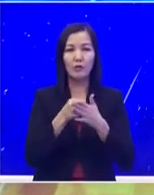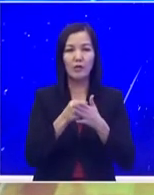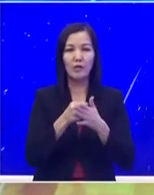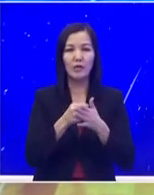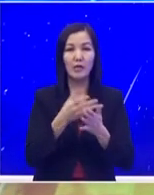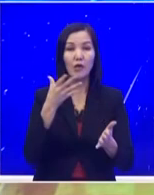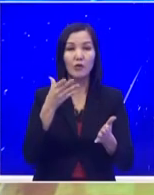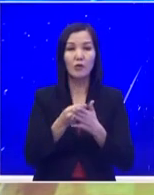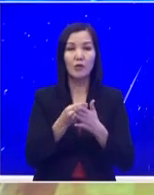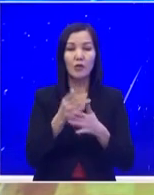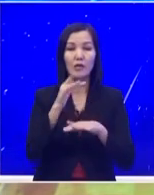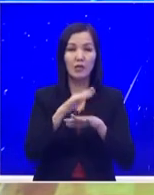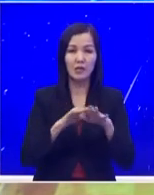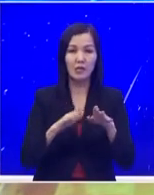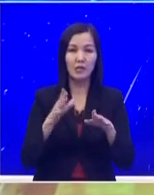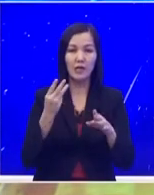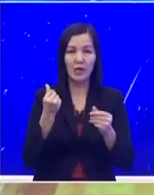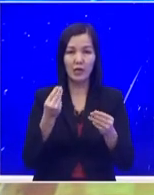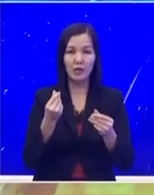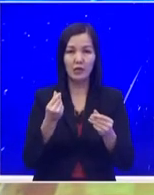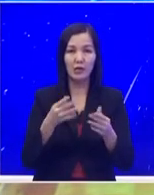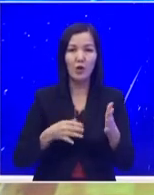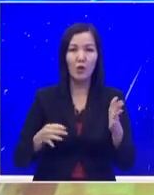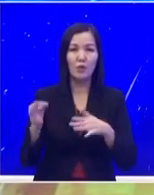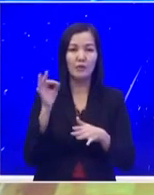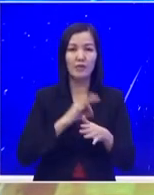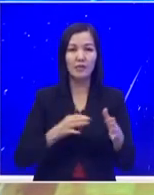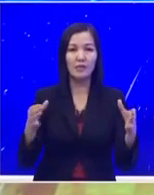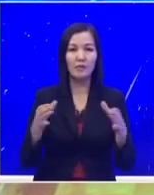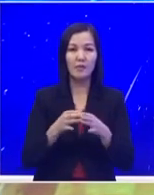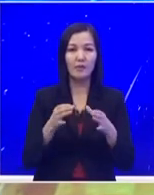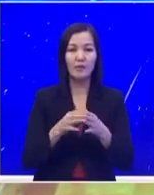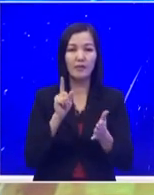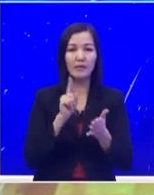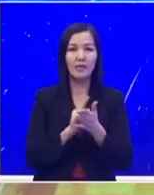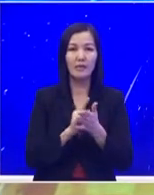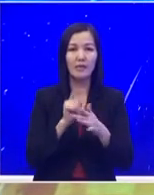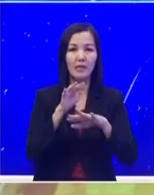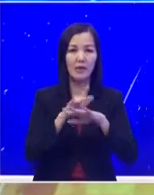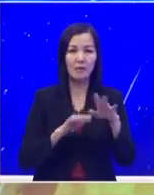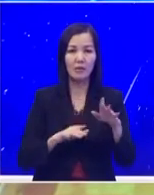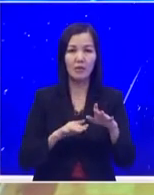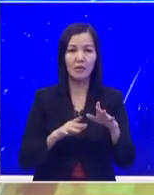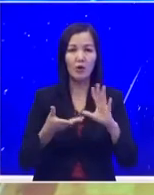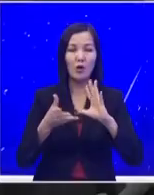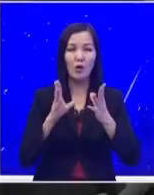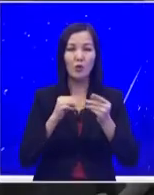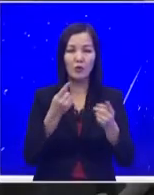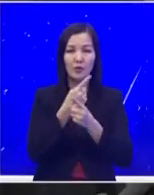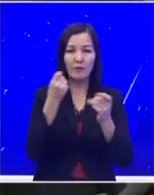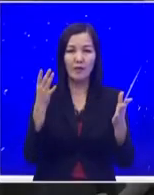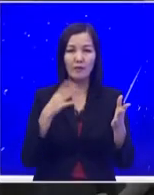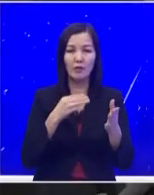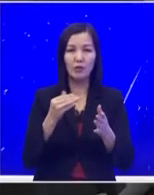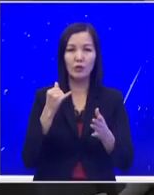салығын төлегендерден кешірілген қаражат. Бұл туралы облыстық кірістер департаменті мамандары салықтық рақымшылық жасау қорытындысында